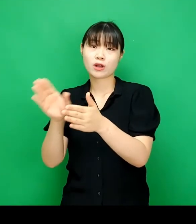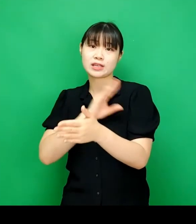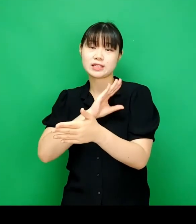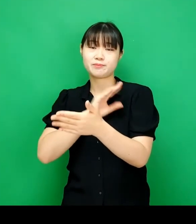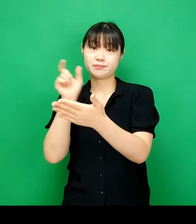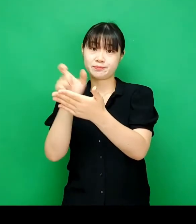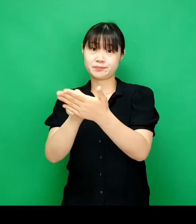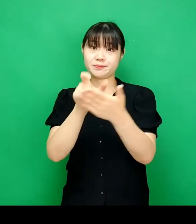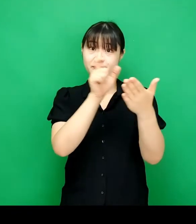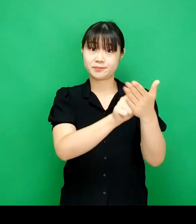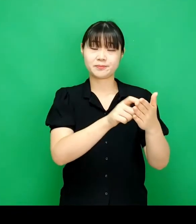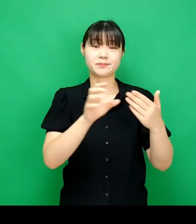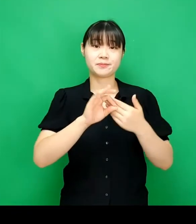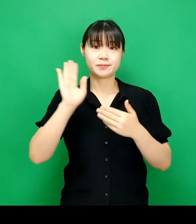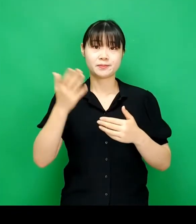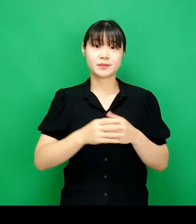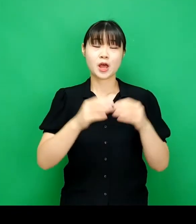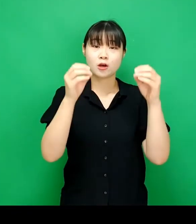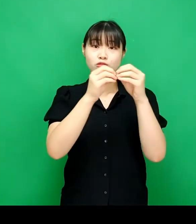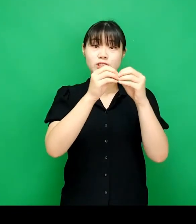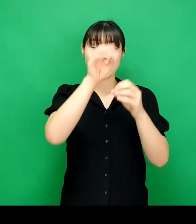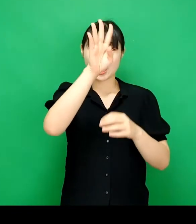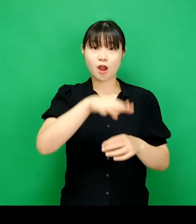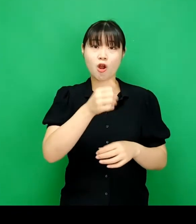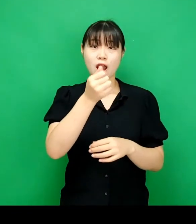열에는 면적이라고 입력하면 됩니다.